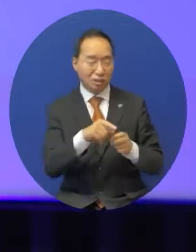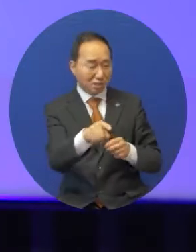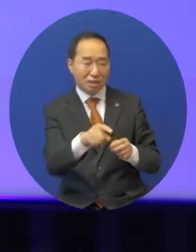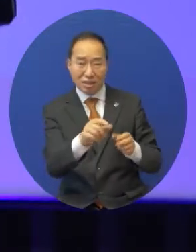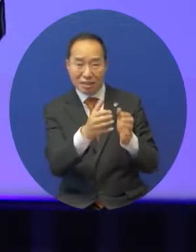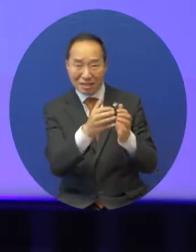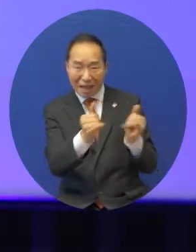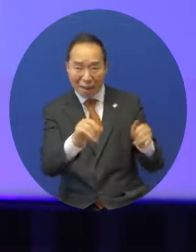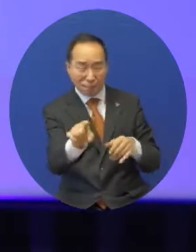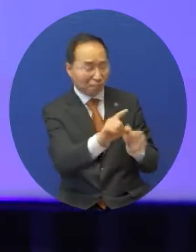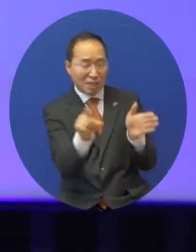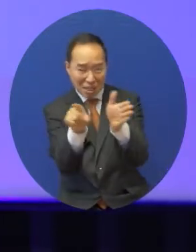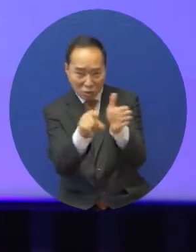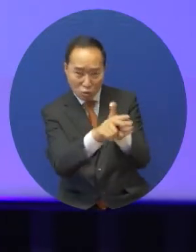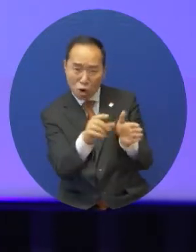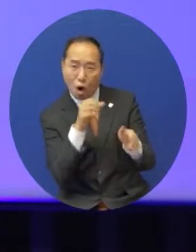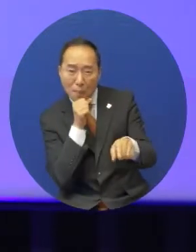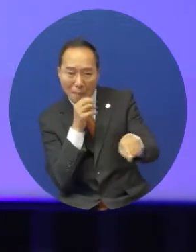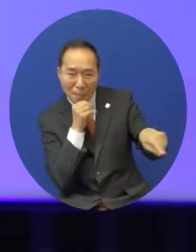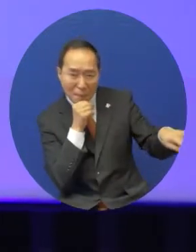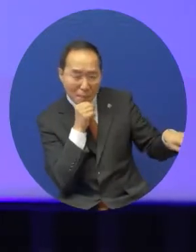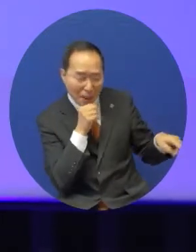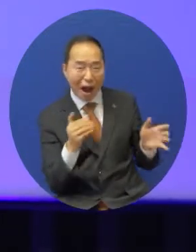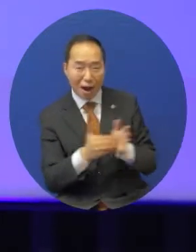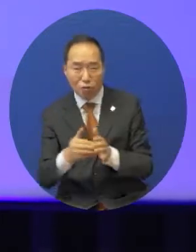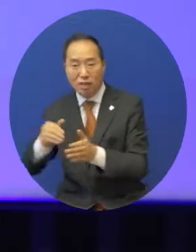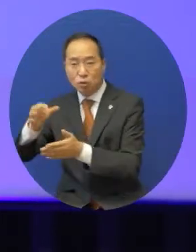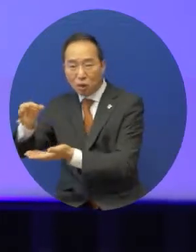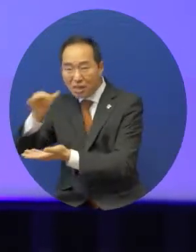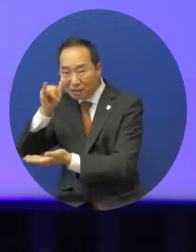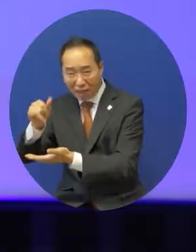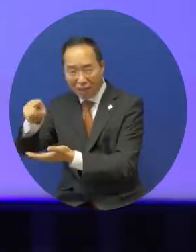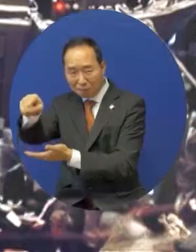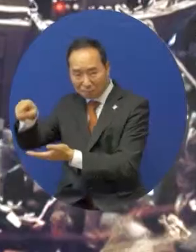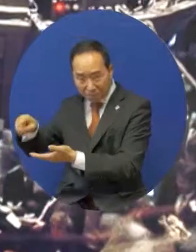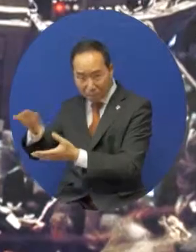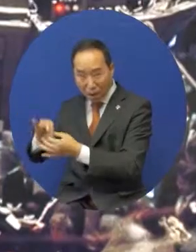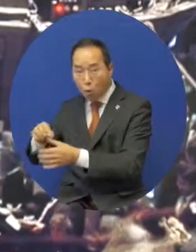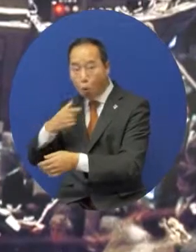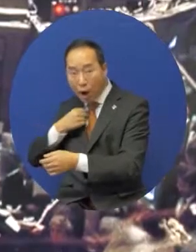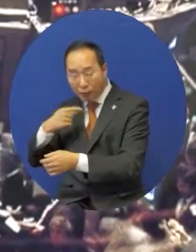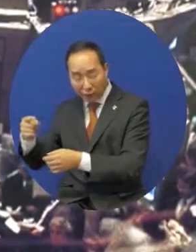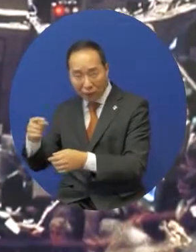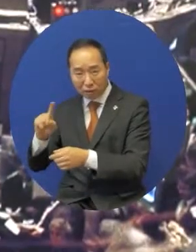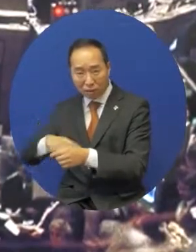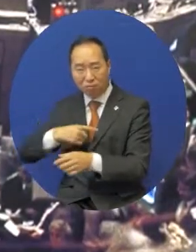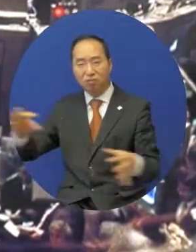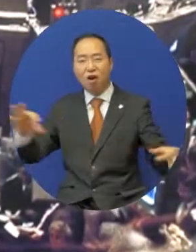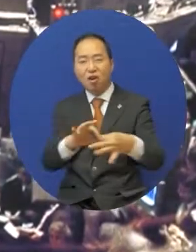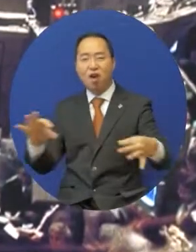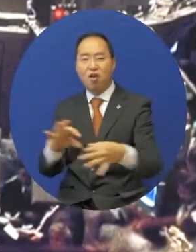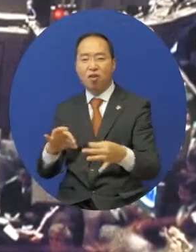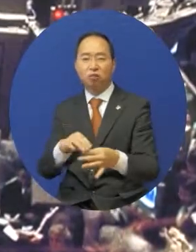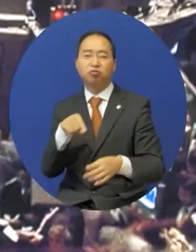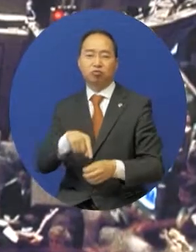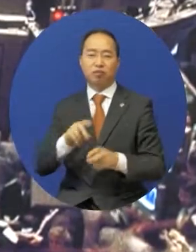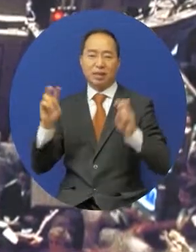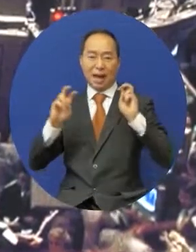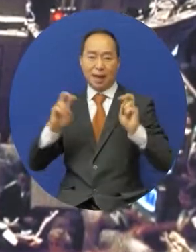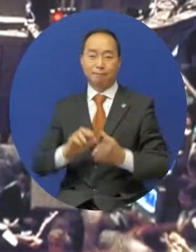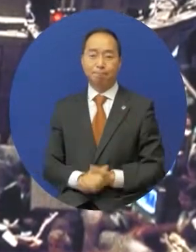업체가 미국에서 스타트업으로 시작해서 한 9조 정도 되는